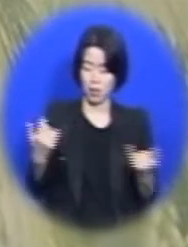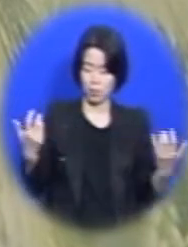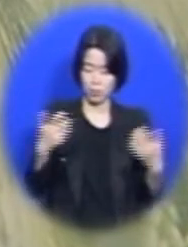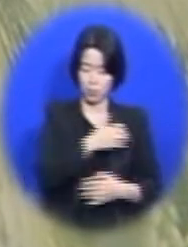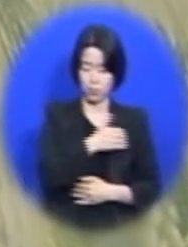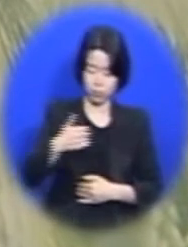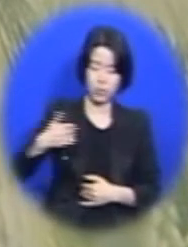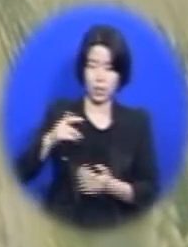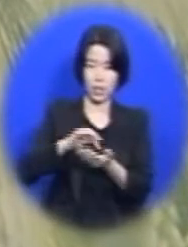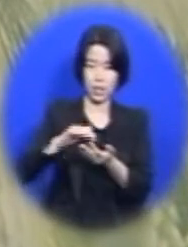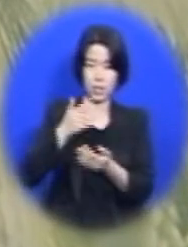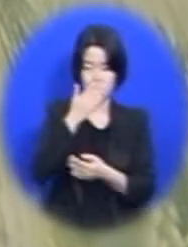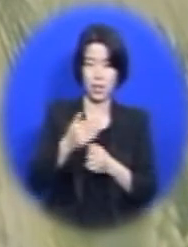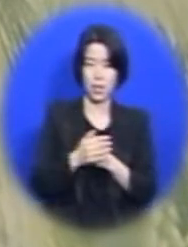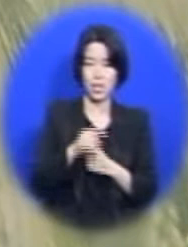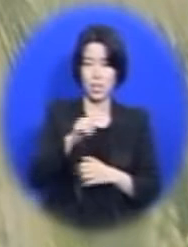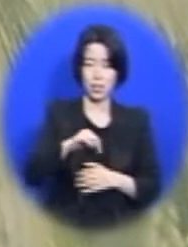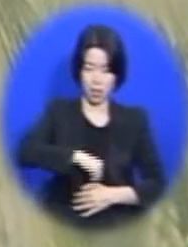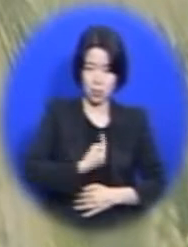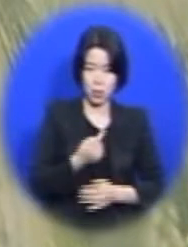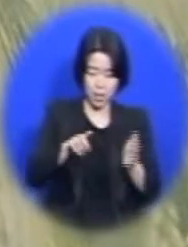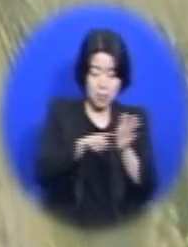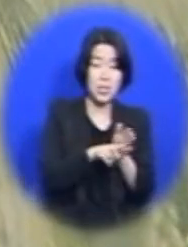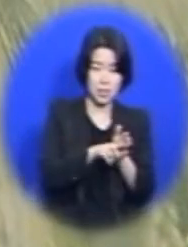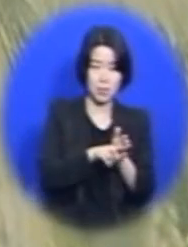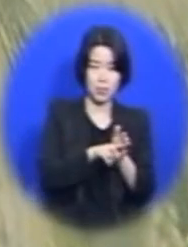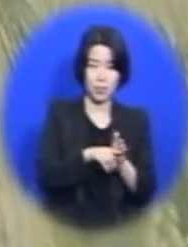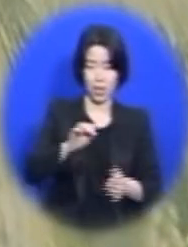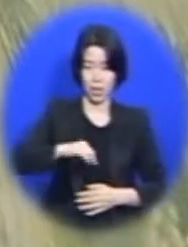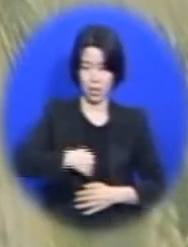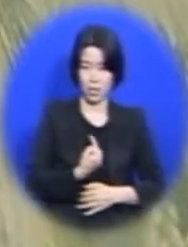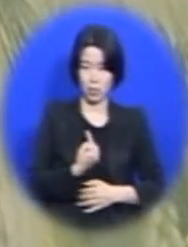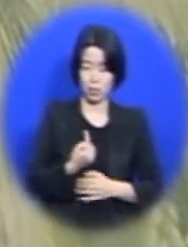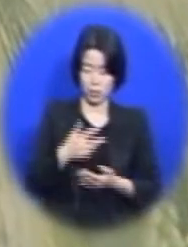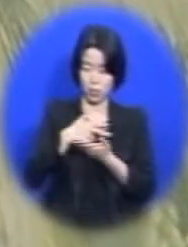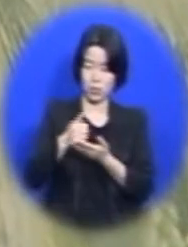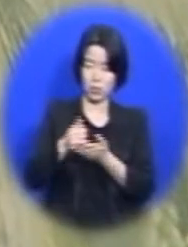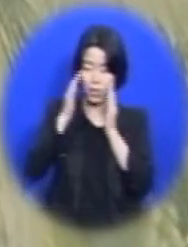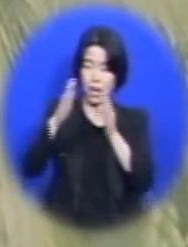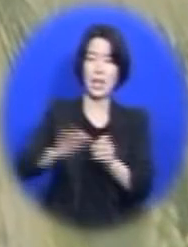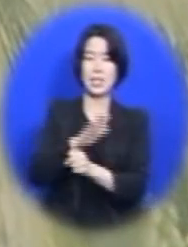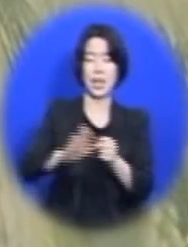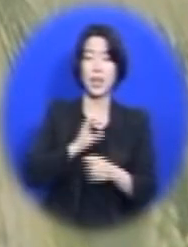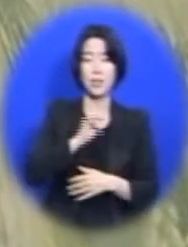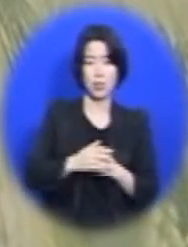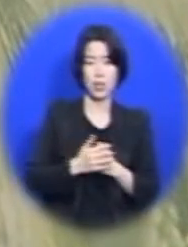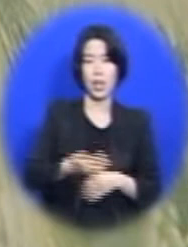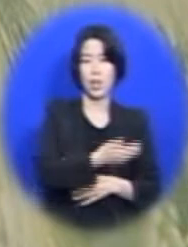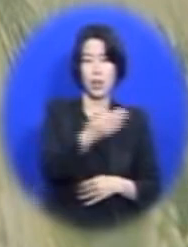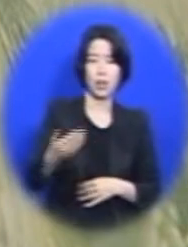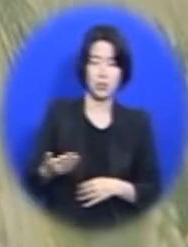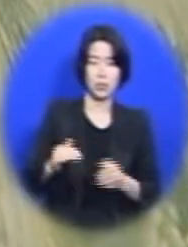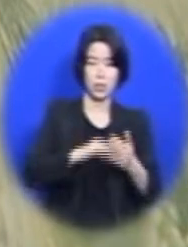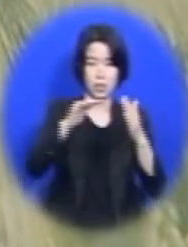풍성하게 계산할 수도 있고 그건 다 본인의 믿음이고 본인의 주님을 향한 사랑일 뿐입니다.